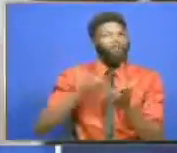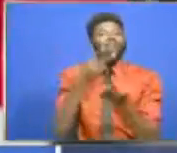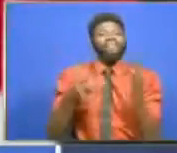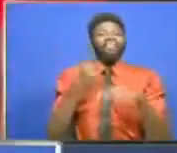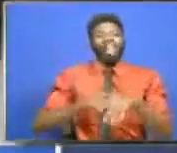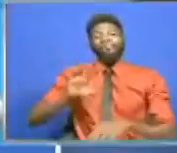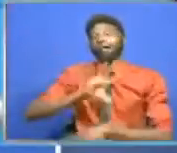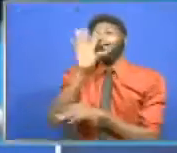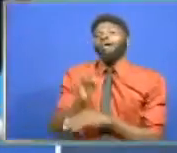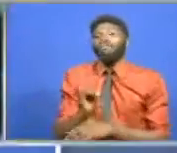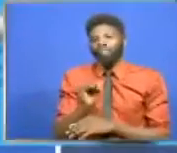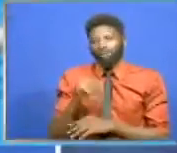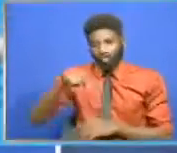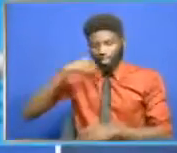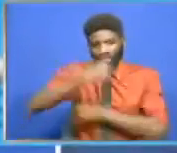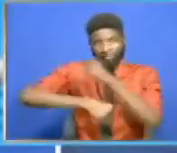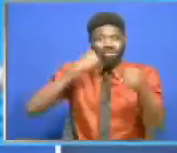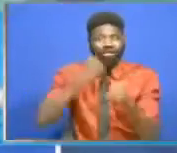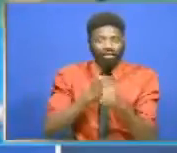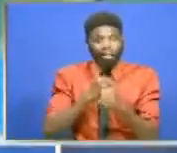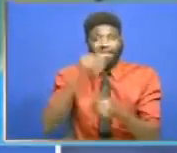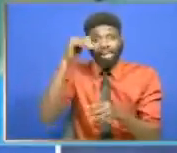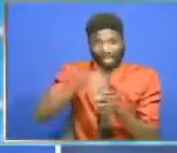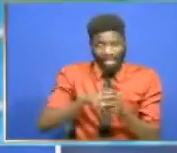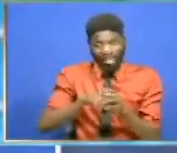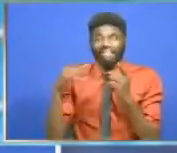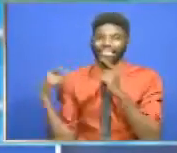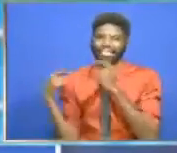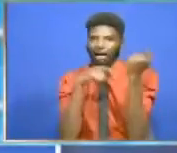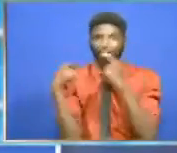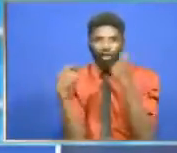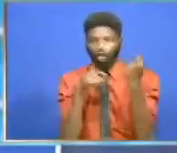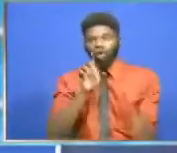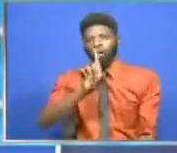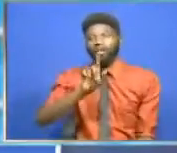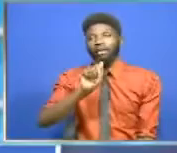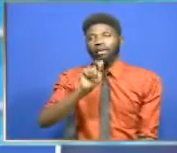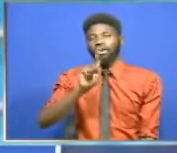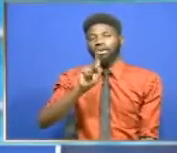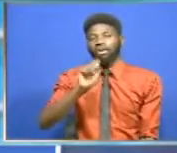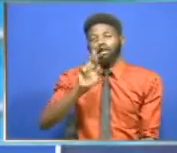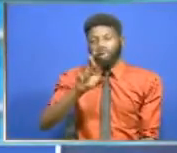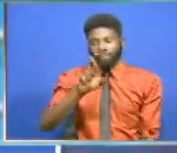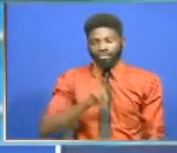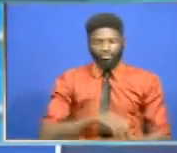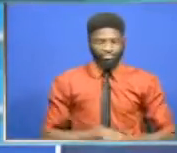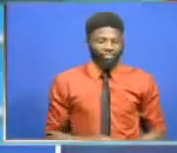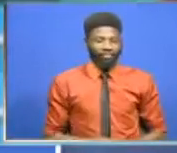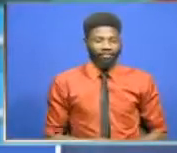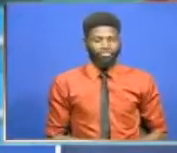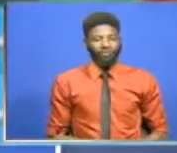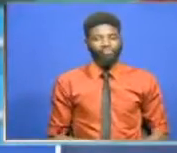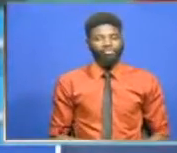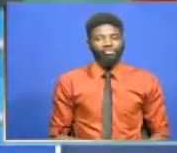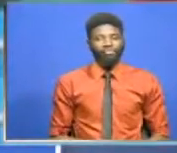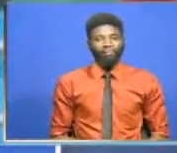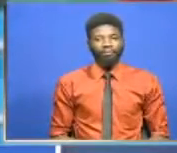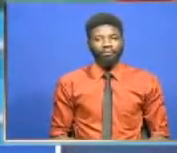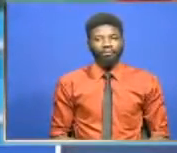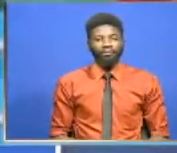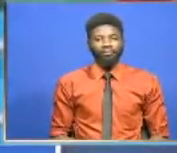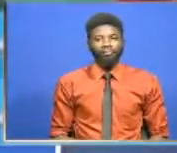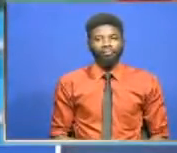Afrika mapema mwaka huu jijini Dakar nchini Senegali. Karanja David, Darubini Michezo.